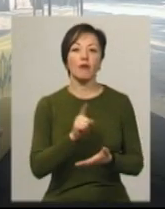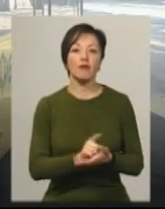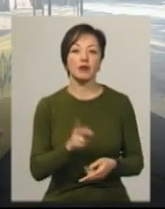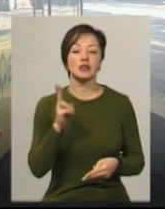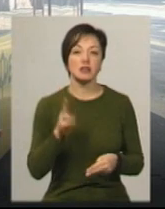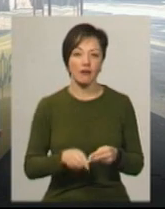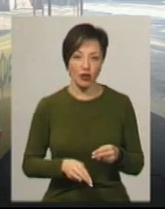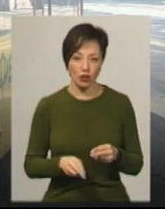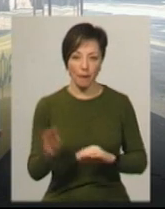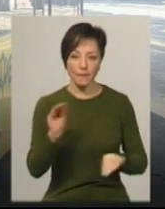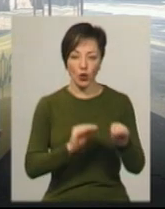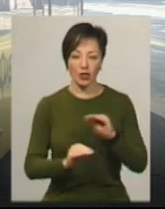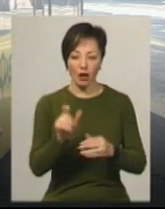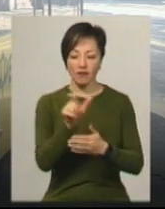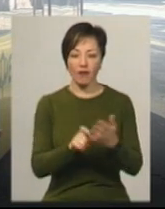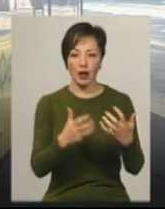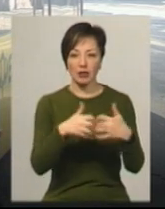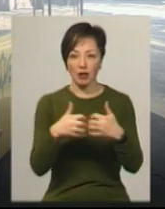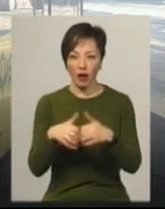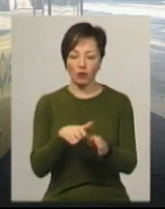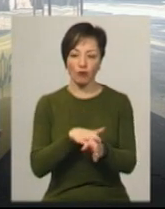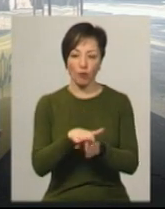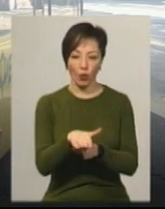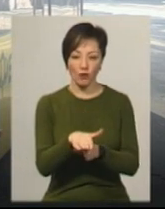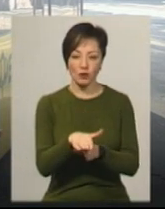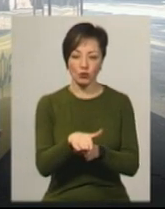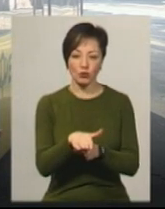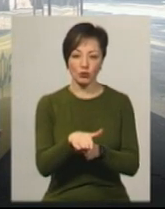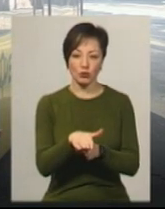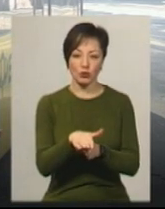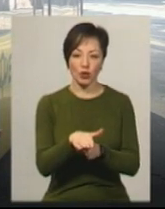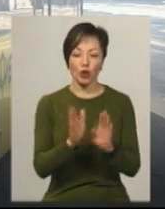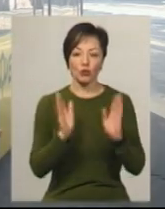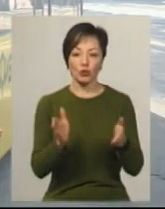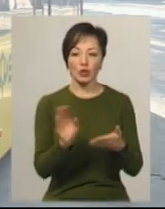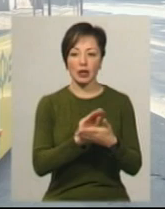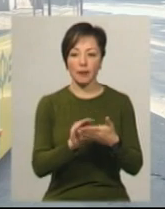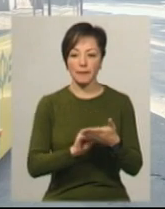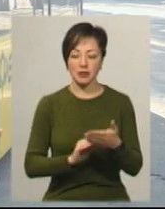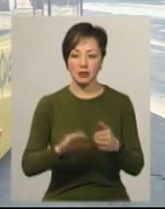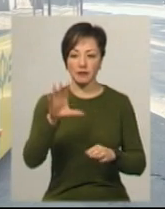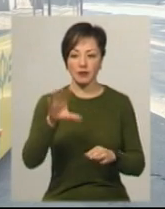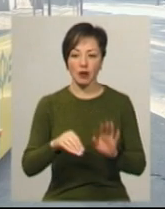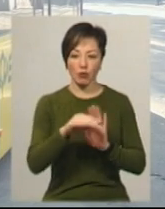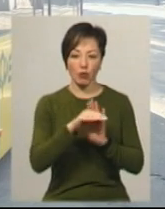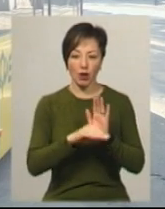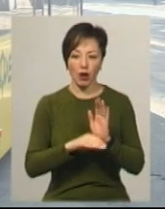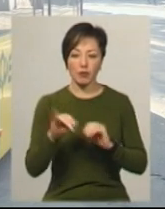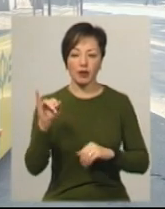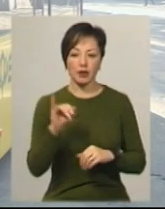монтаж валідаторів, повністю буде написана вся програма і,